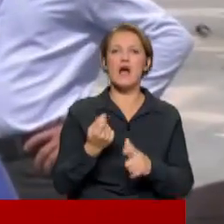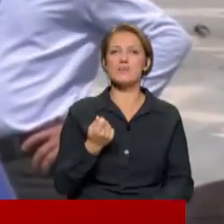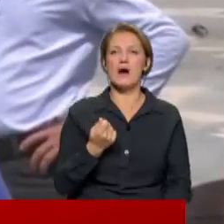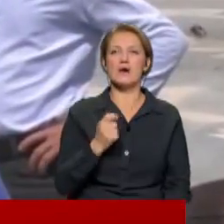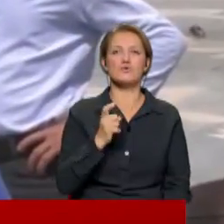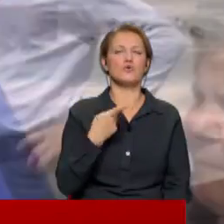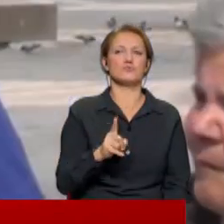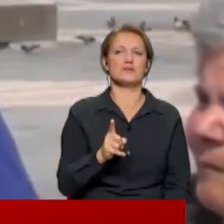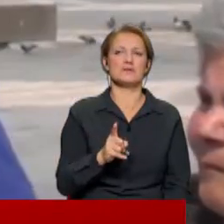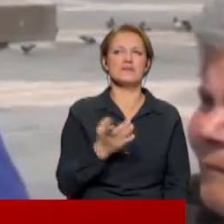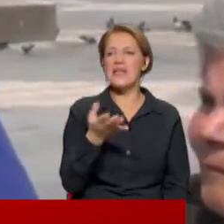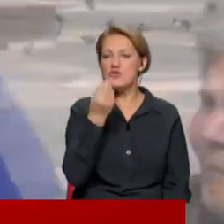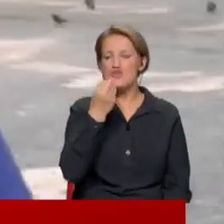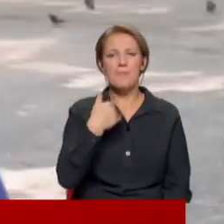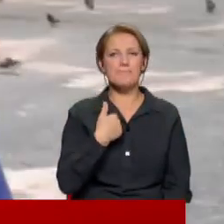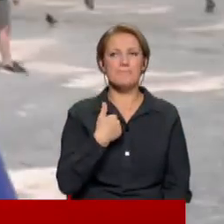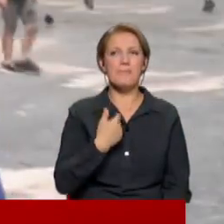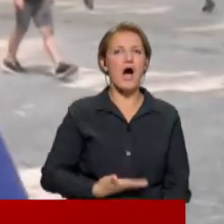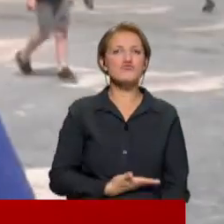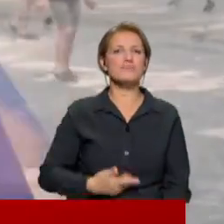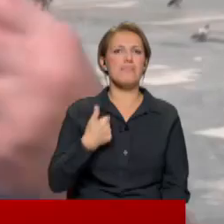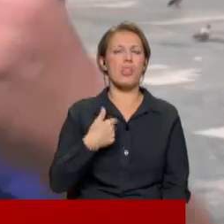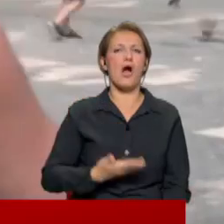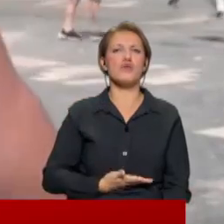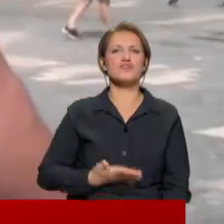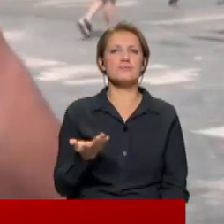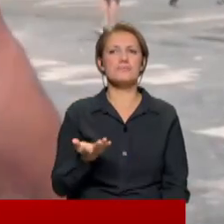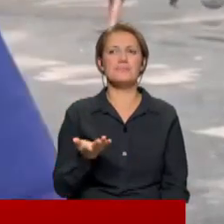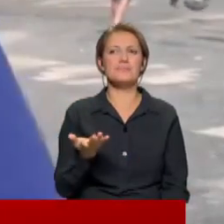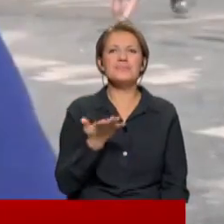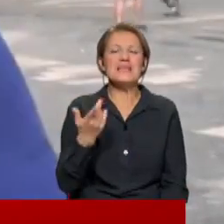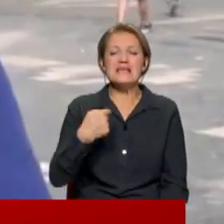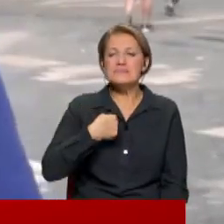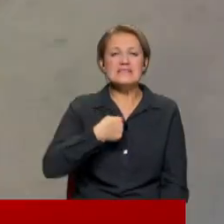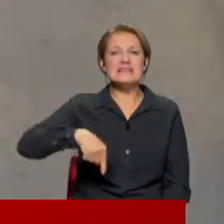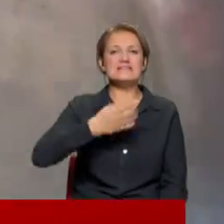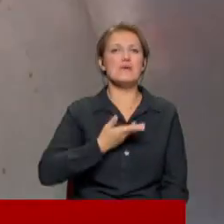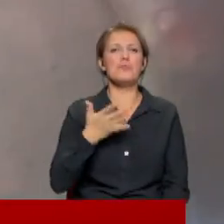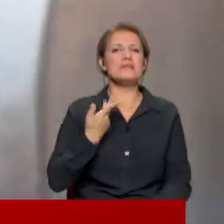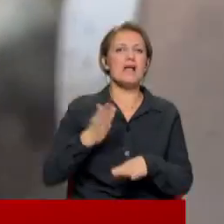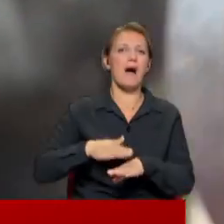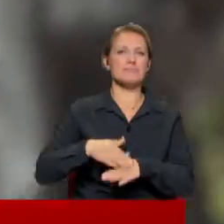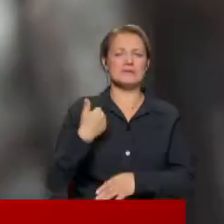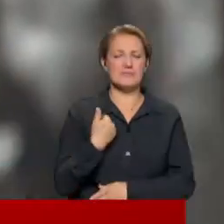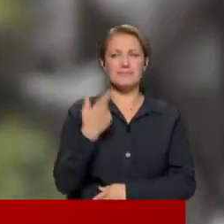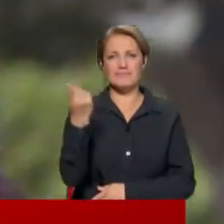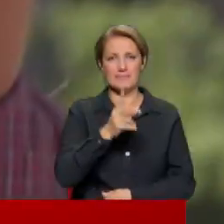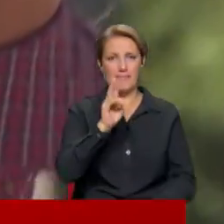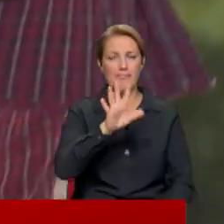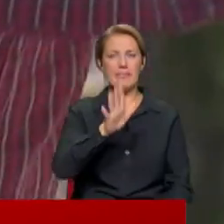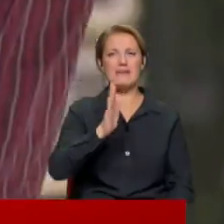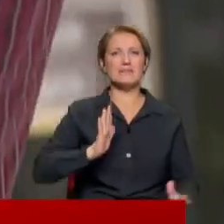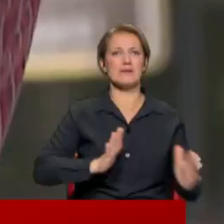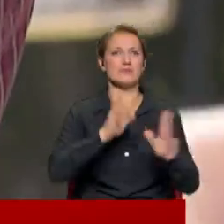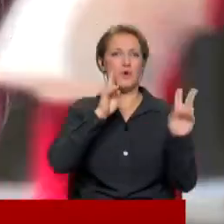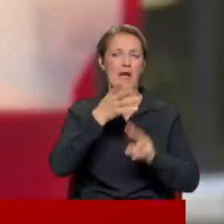lira? 9000 lira. Ne yiyeceğim benim? Açım, aç. Niye sevmiyorlar? Ne yaptık biz ya? Verilen %25 zamma tepki